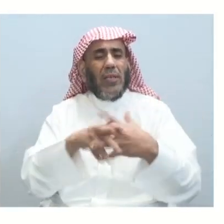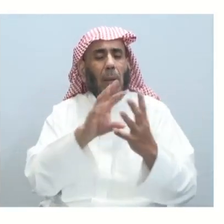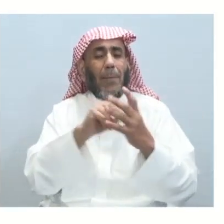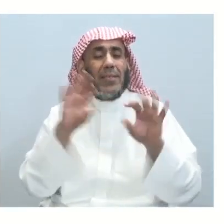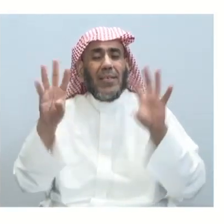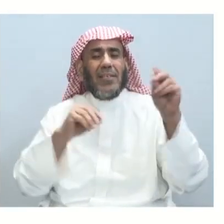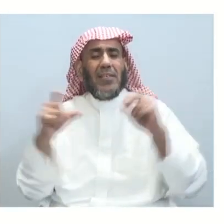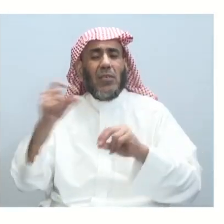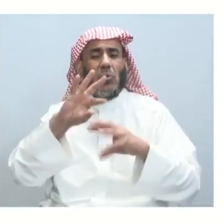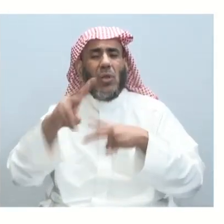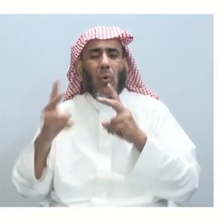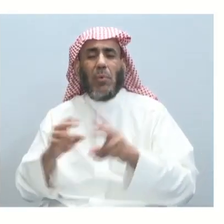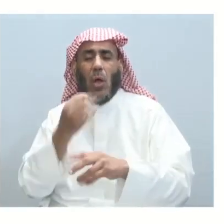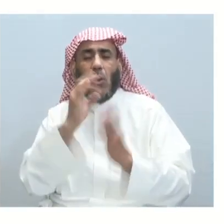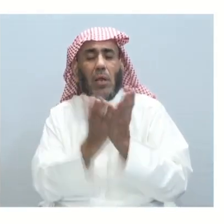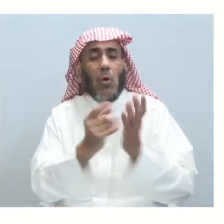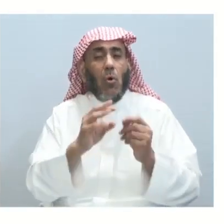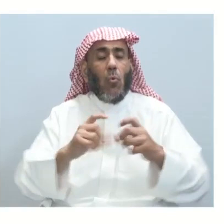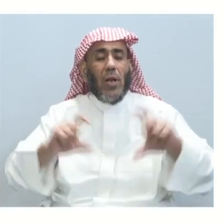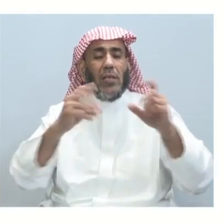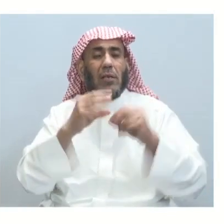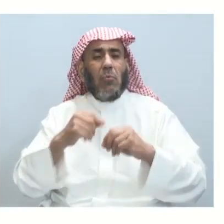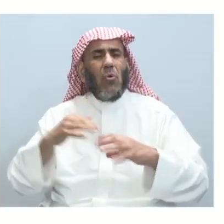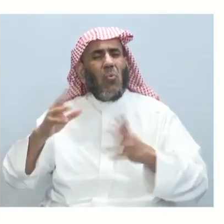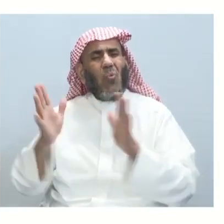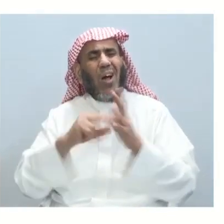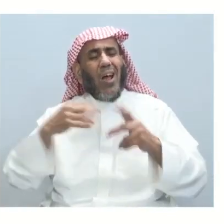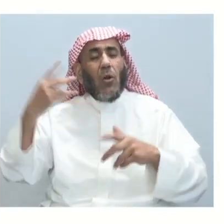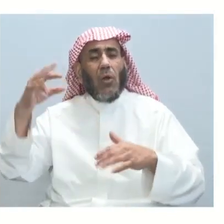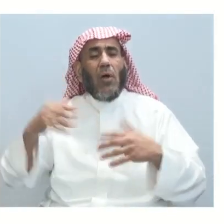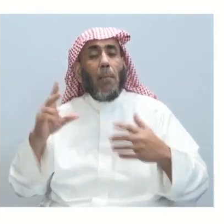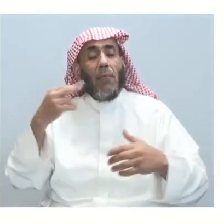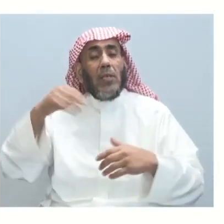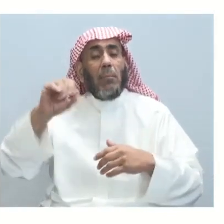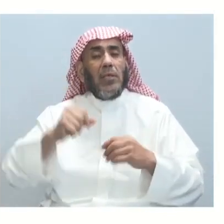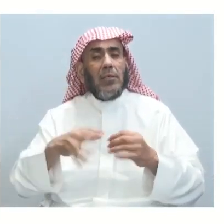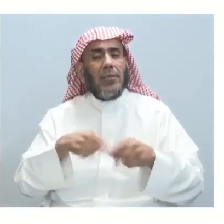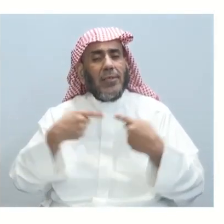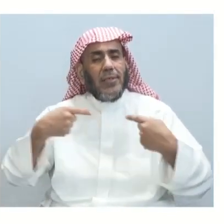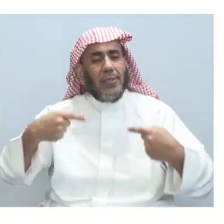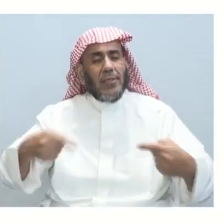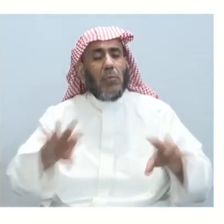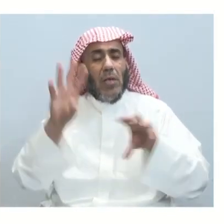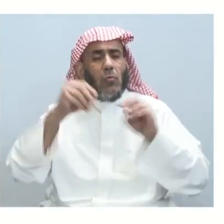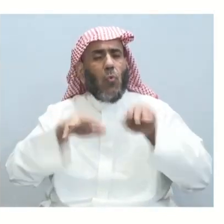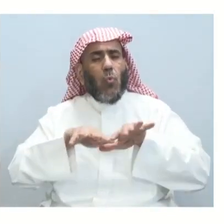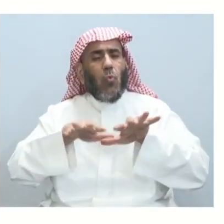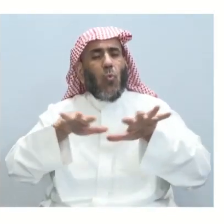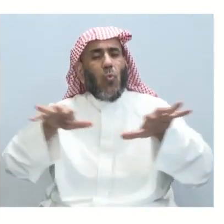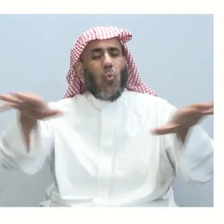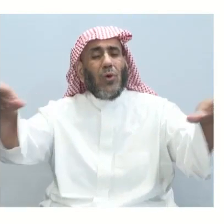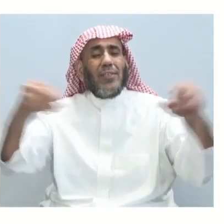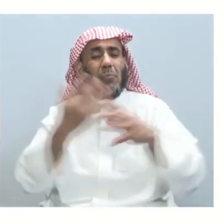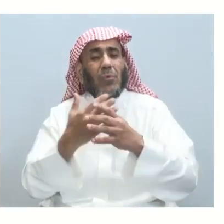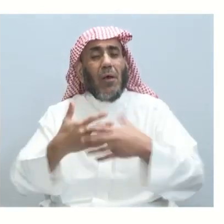القصص الديني وتنوعت بين القران الكريم والحديث النبوي والاساطير اما في العهد العباسي فقد استمر القصص في انتشاره وشيوعه ذلك